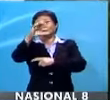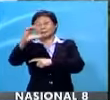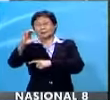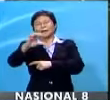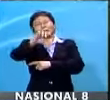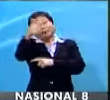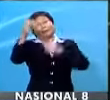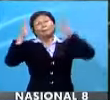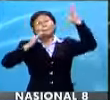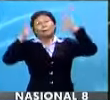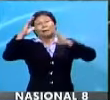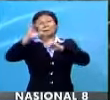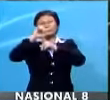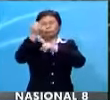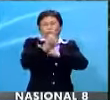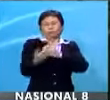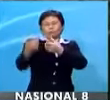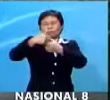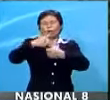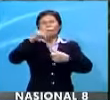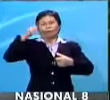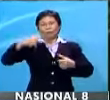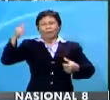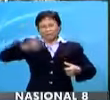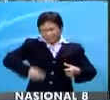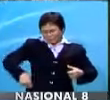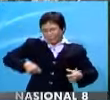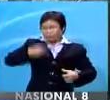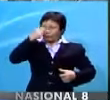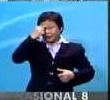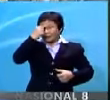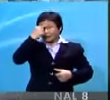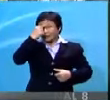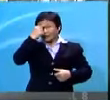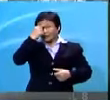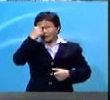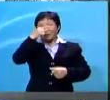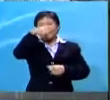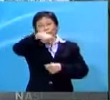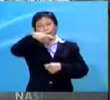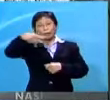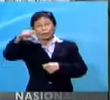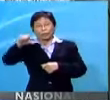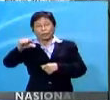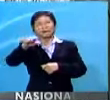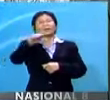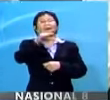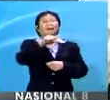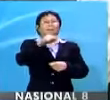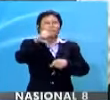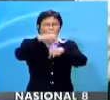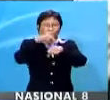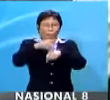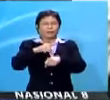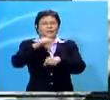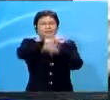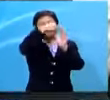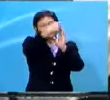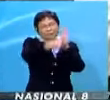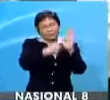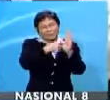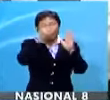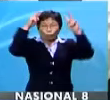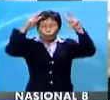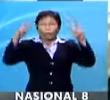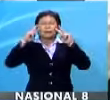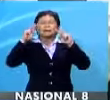S Malaysia persatuan itu dianggai Koja Ind indonesiauaip Sri Lanka Thailand Vietnam Singapura